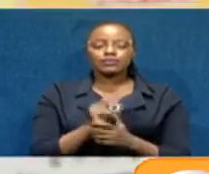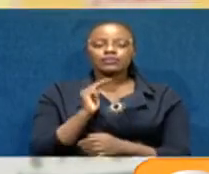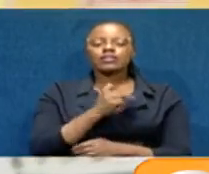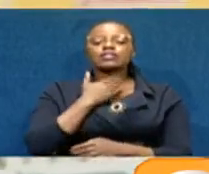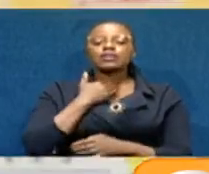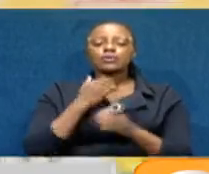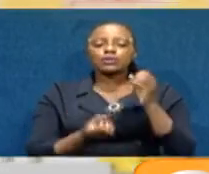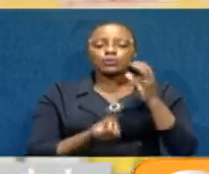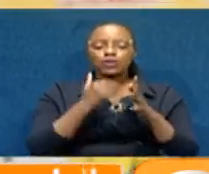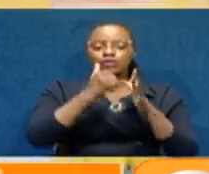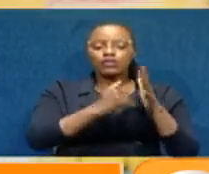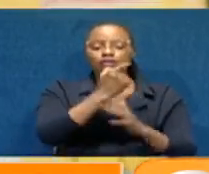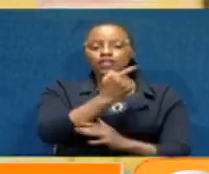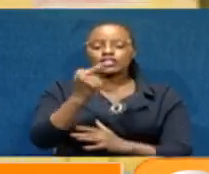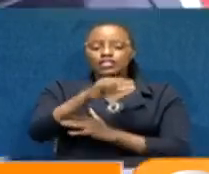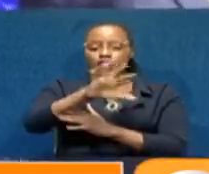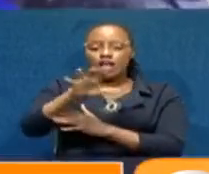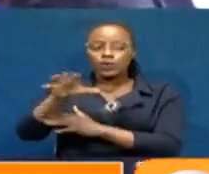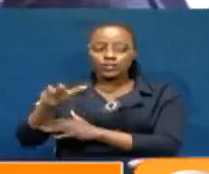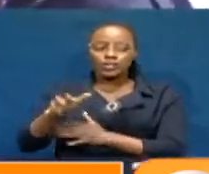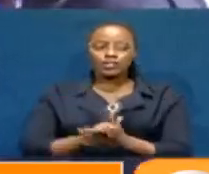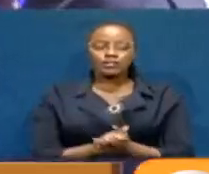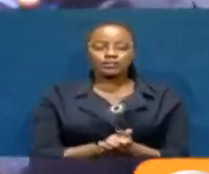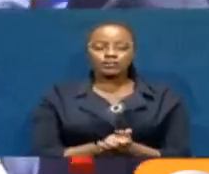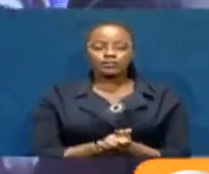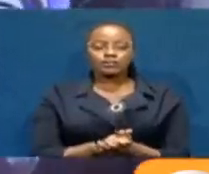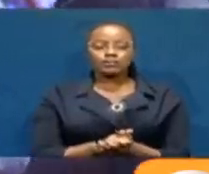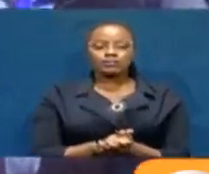Tunataka kubuni viwanda katika kila kaunti.